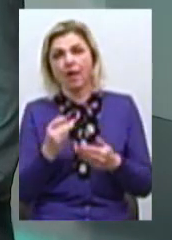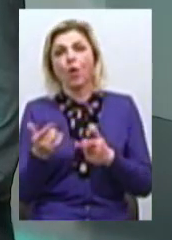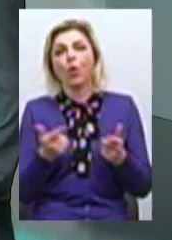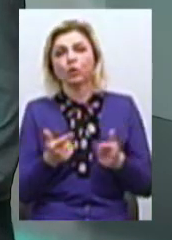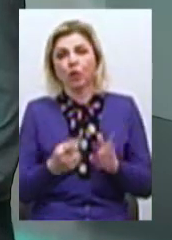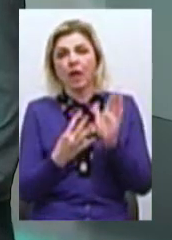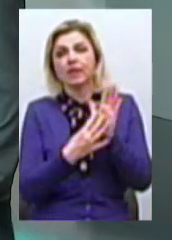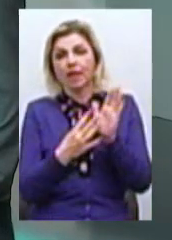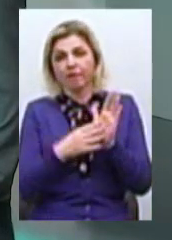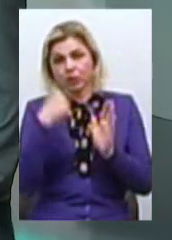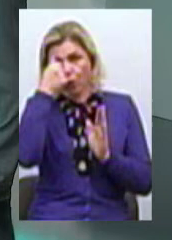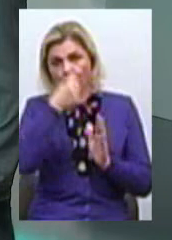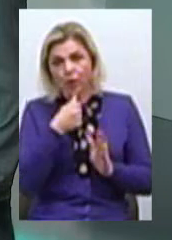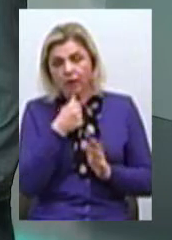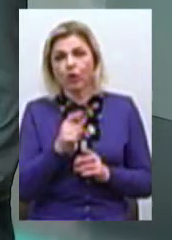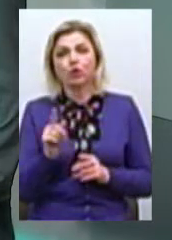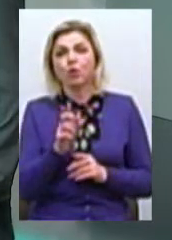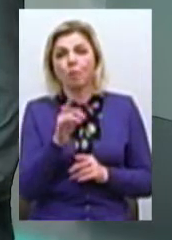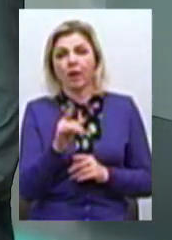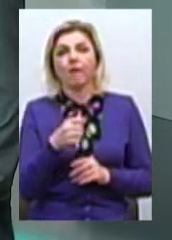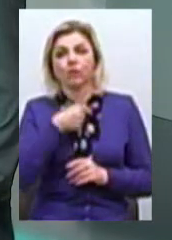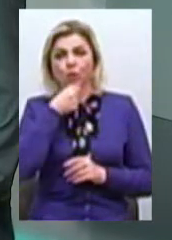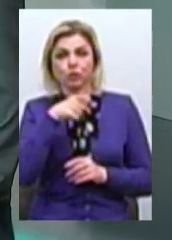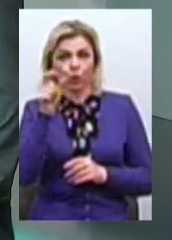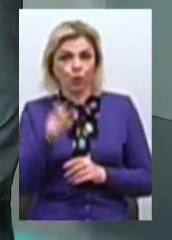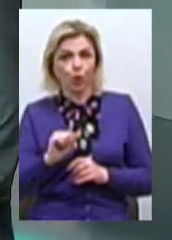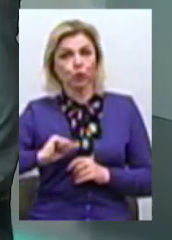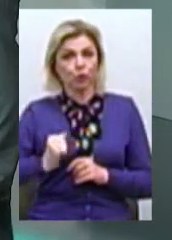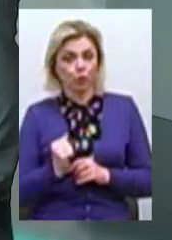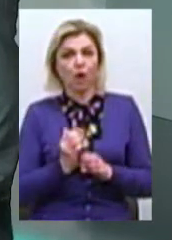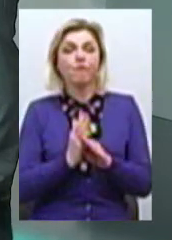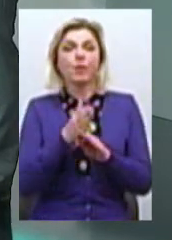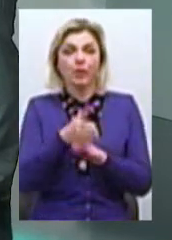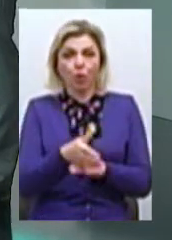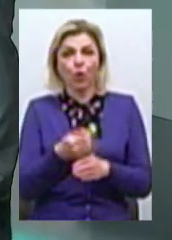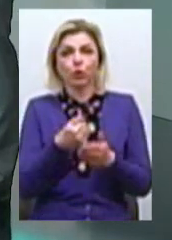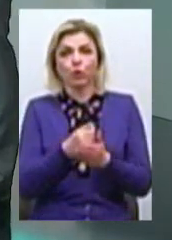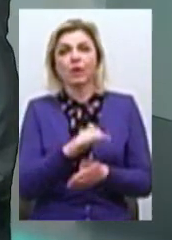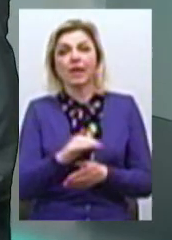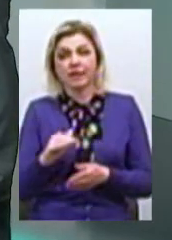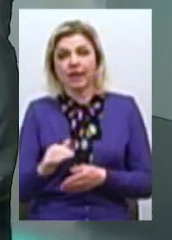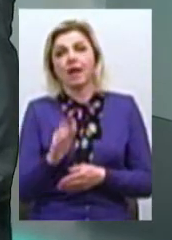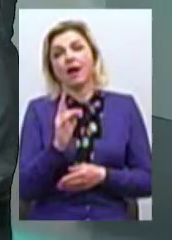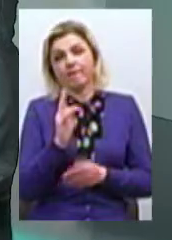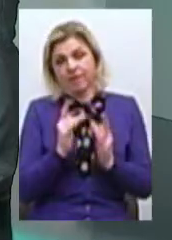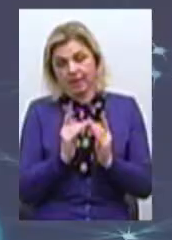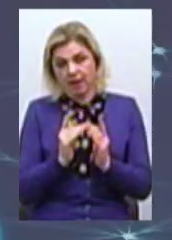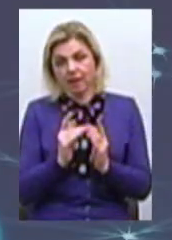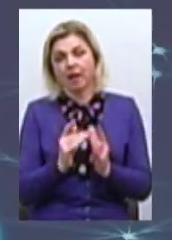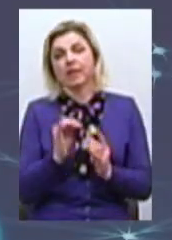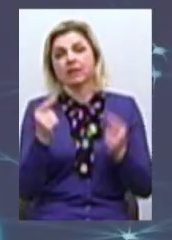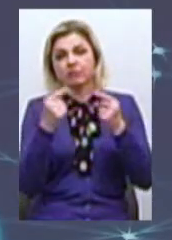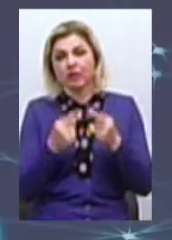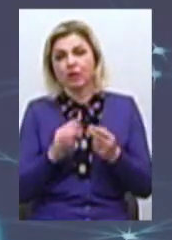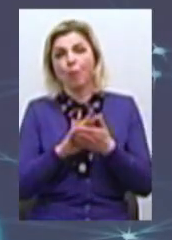однією надією, щоб доросла людина, друг, приходив до дитини в інтернатному закладі згідно